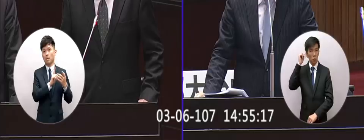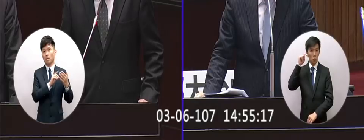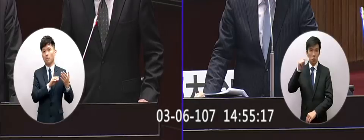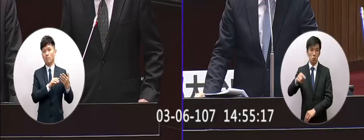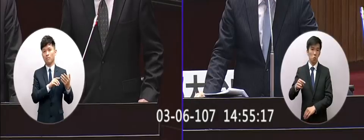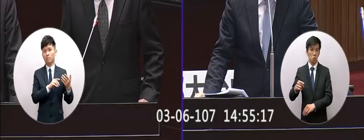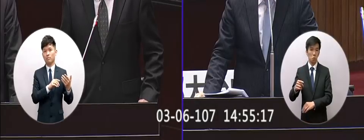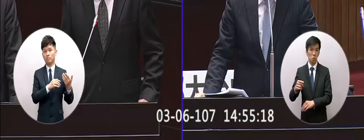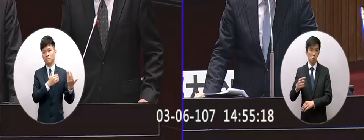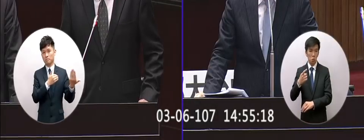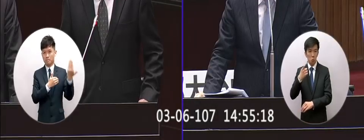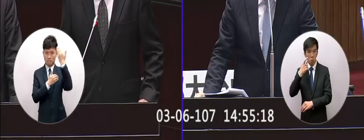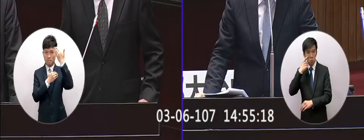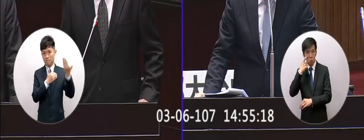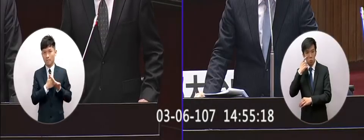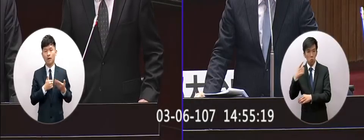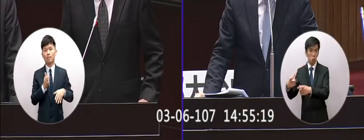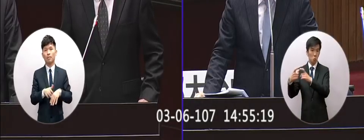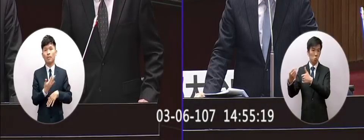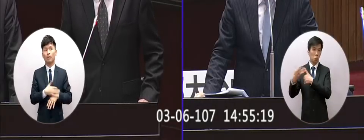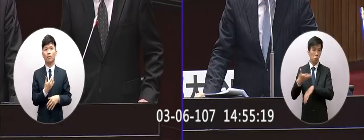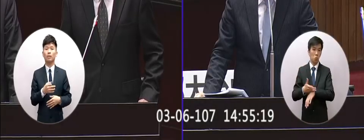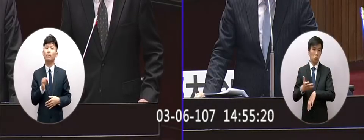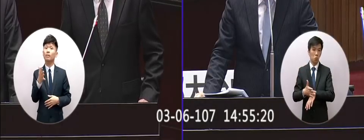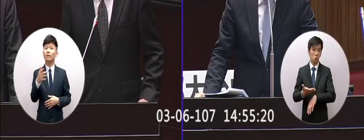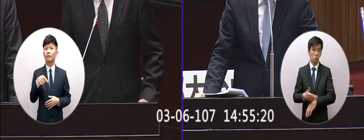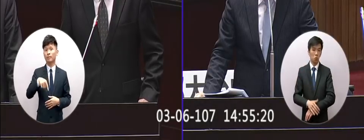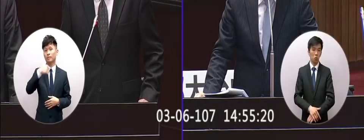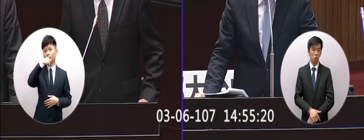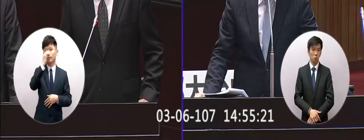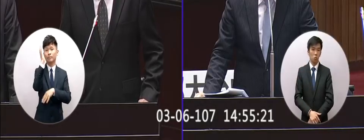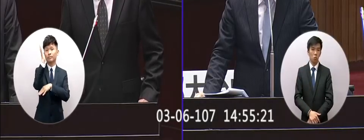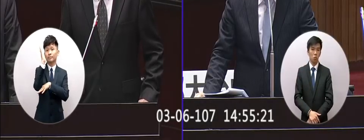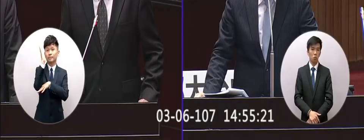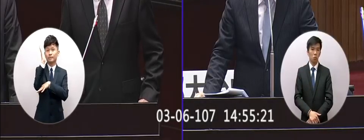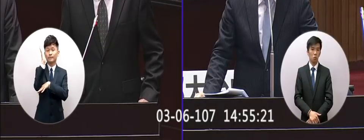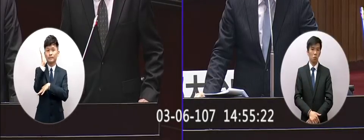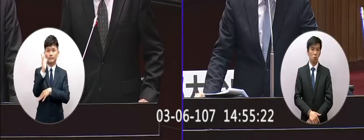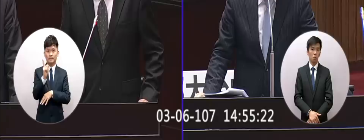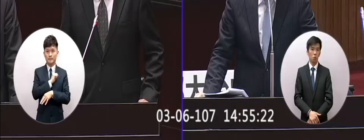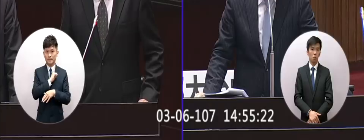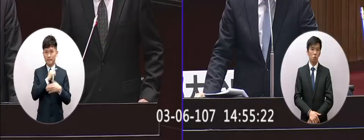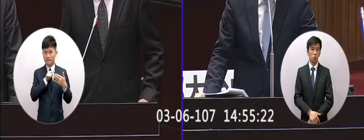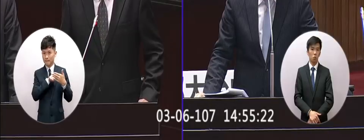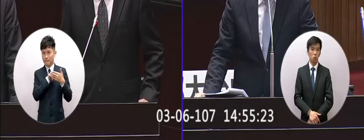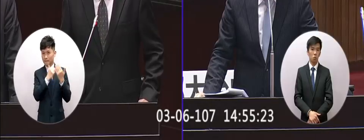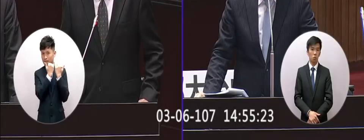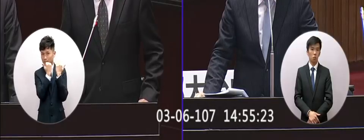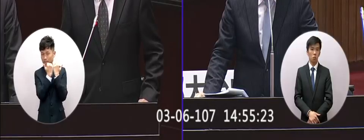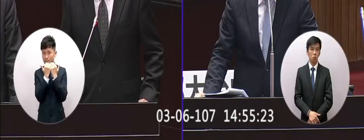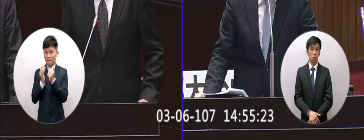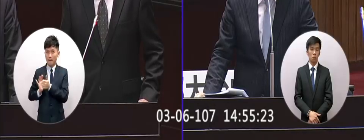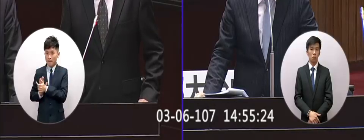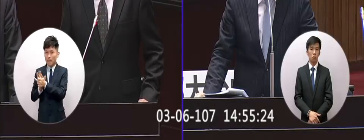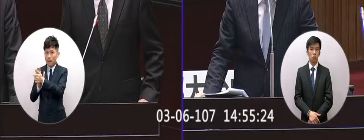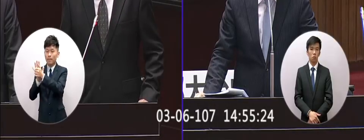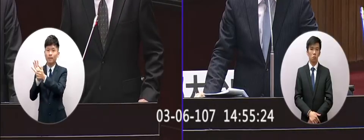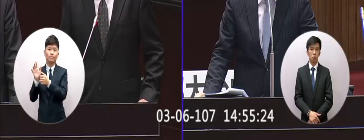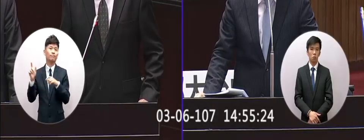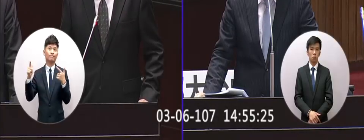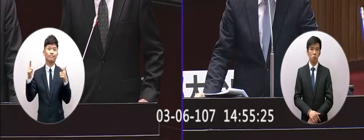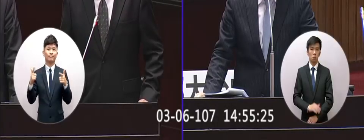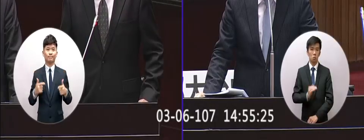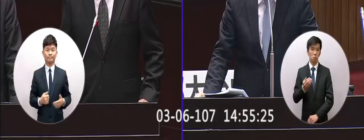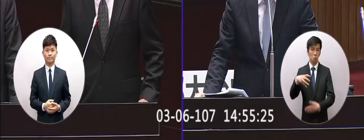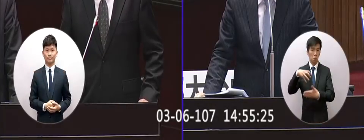度的反应？ 应该是不会有过度的反应。那毕竟这个不是我们台湾政府在背后全力在推动的一个项目。 可是这